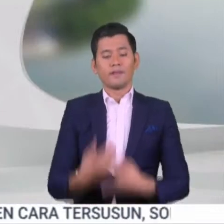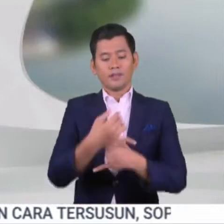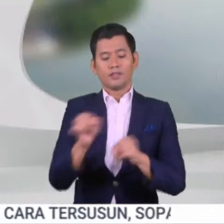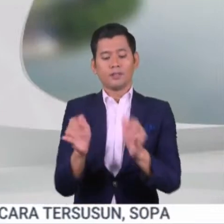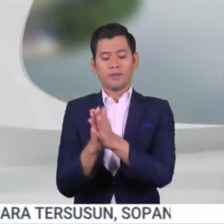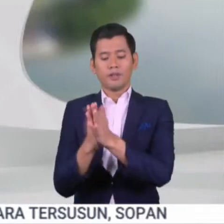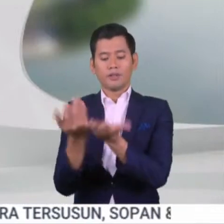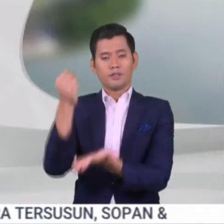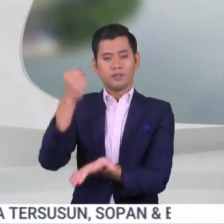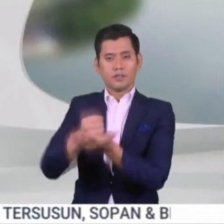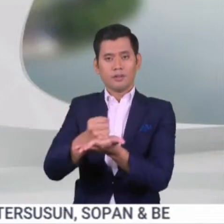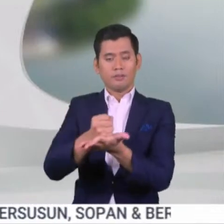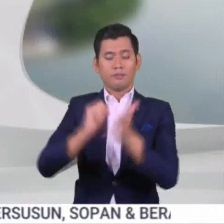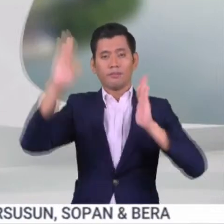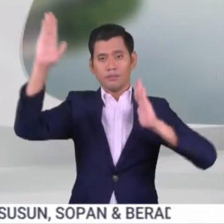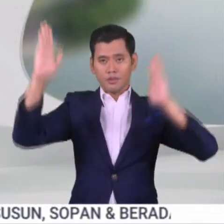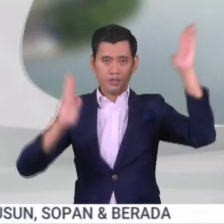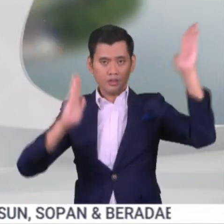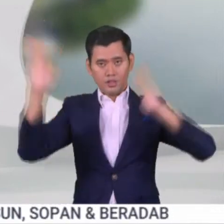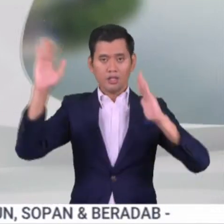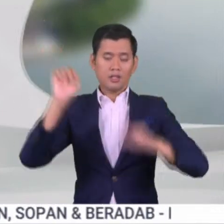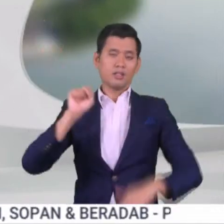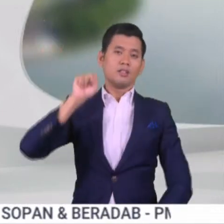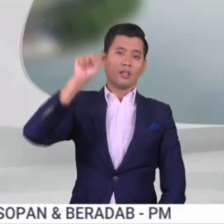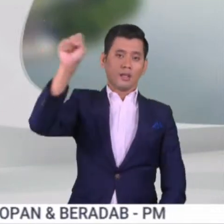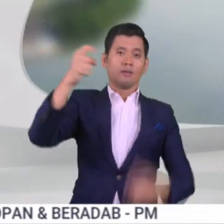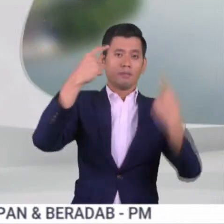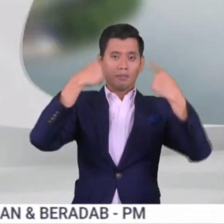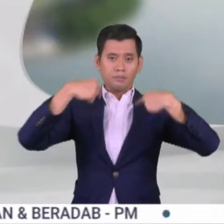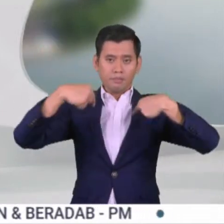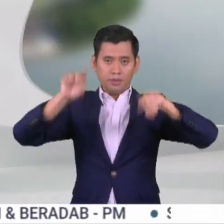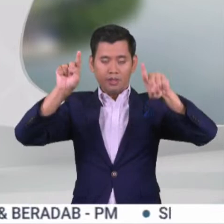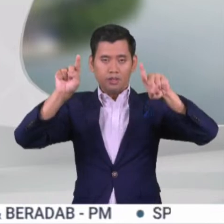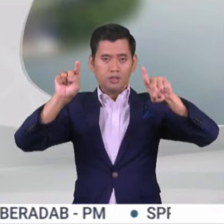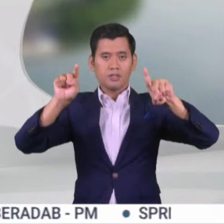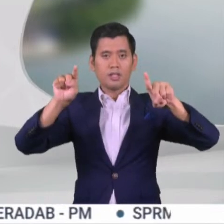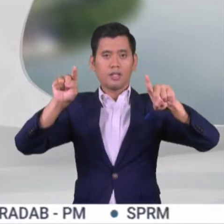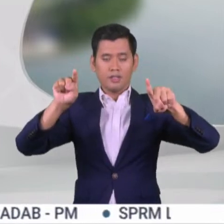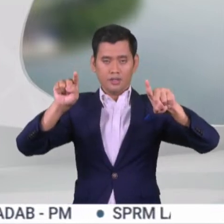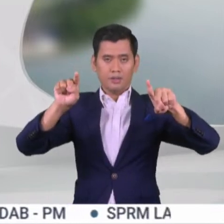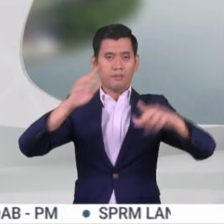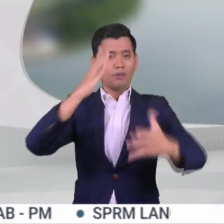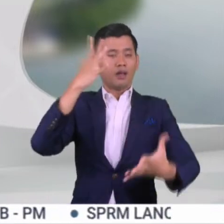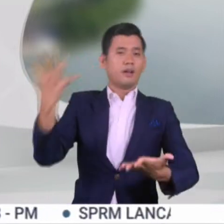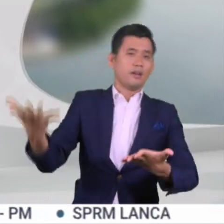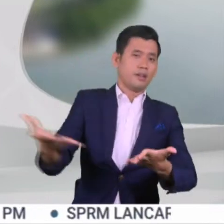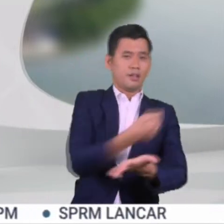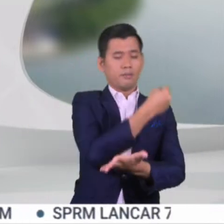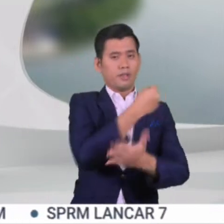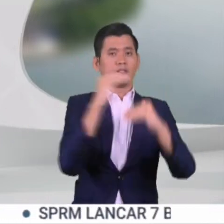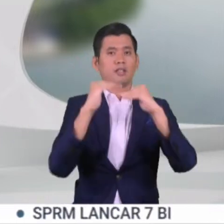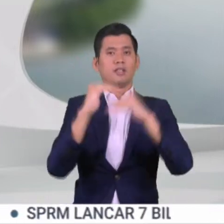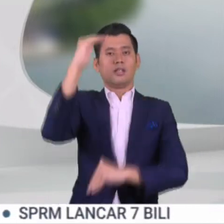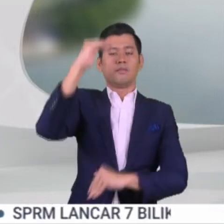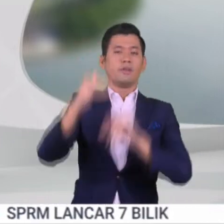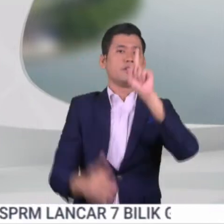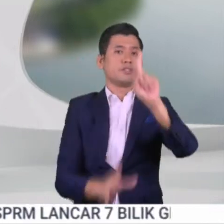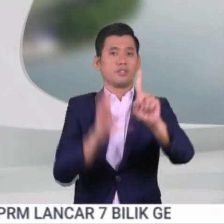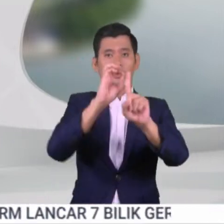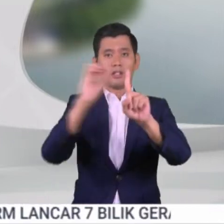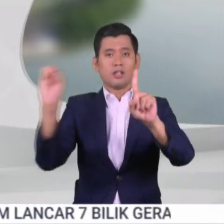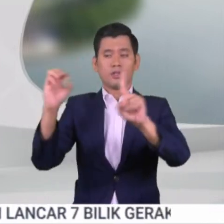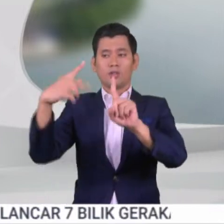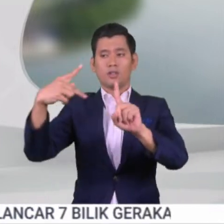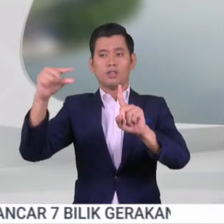Jabatan Kastam di Raja Malaysia JKDM Zon Sabah berjaya mematahkan cubaan menyeludup dadah ke negeri ini menerusi rampasan lebih 101 kilogram